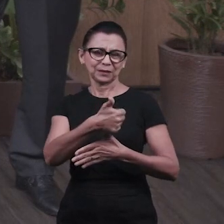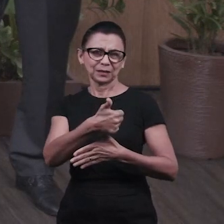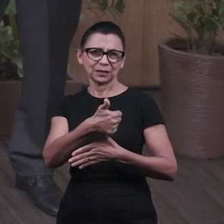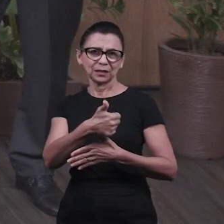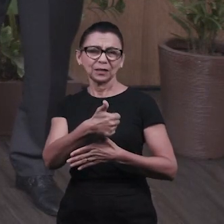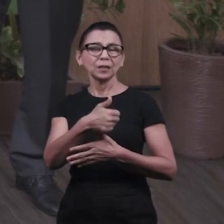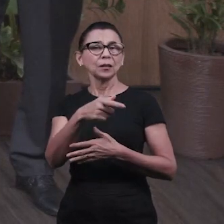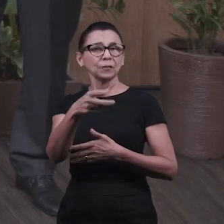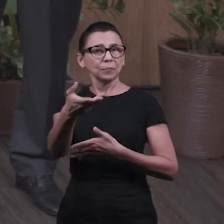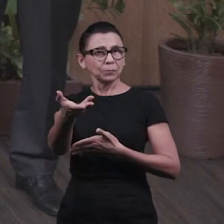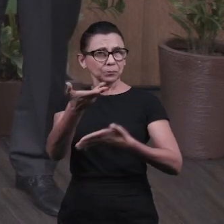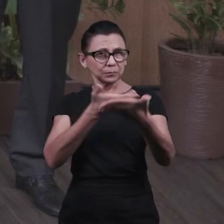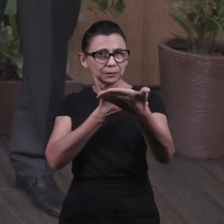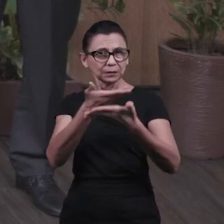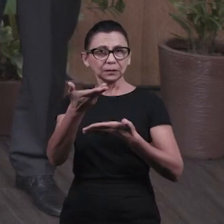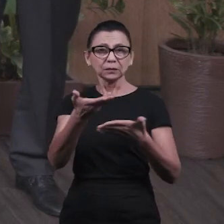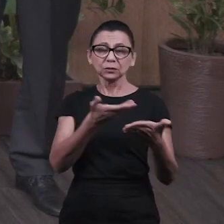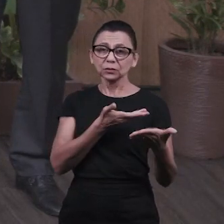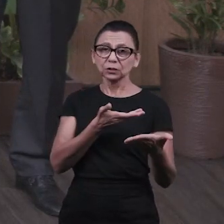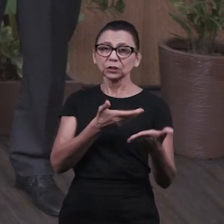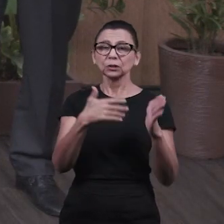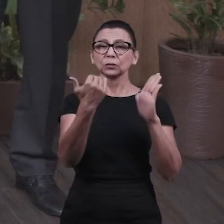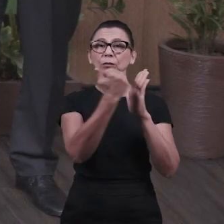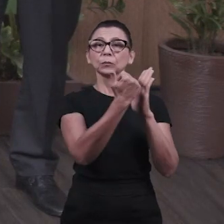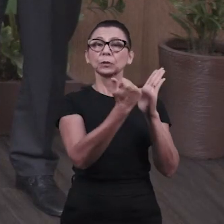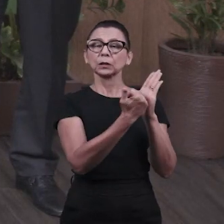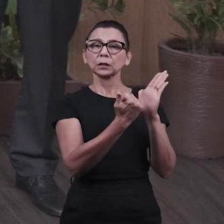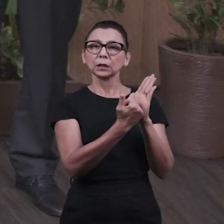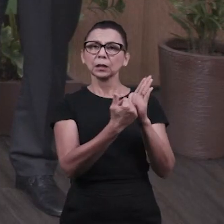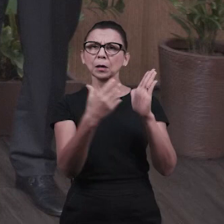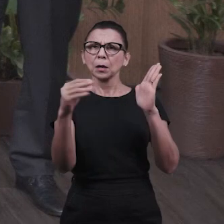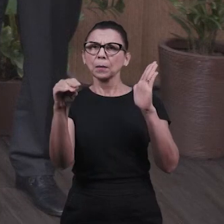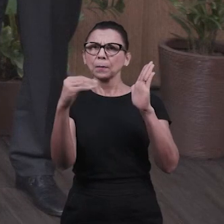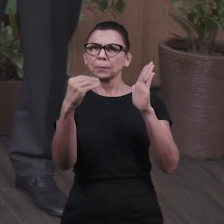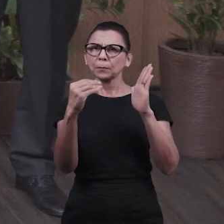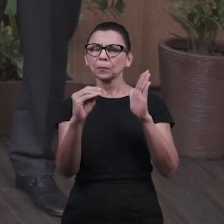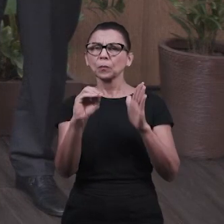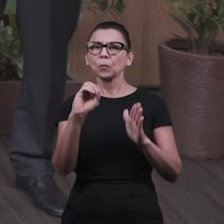le programme et nous envoyer un message ou un commentaire.